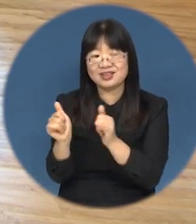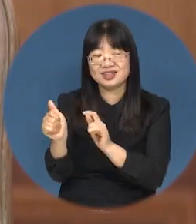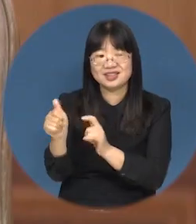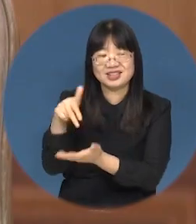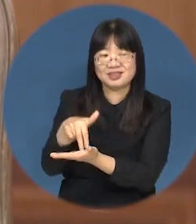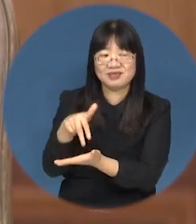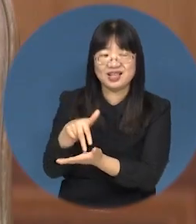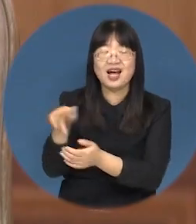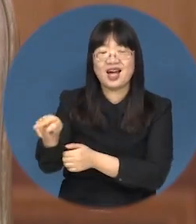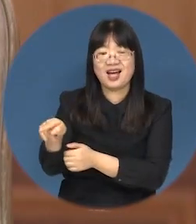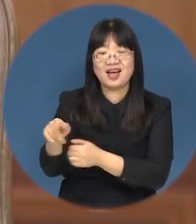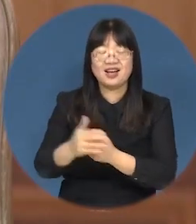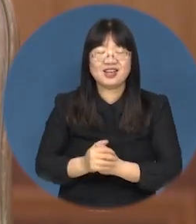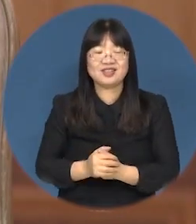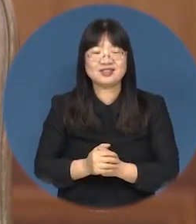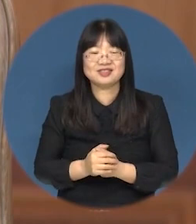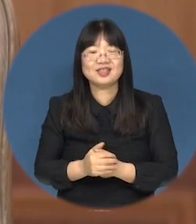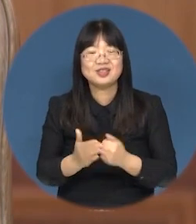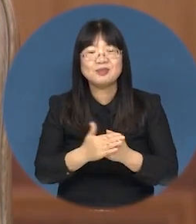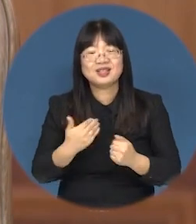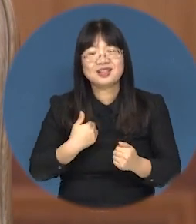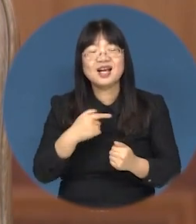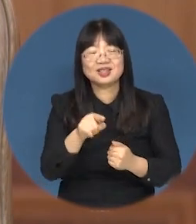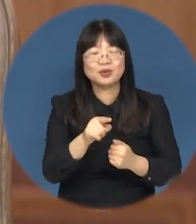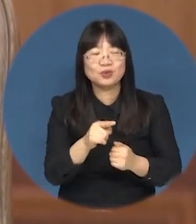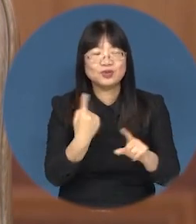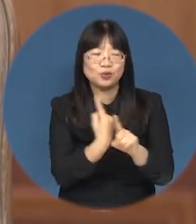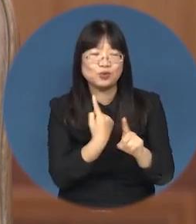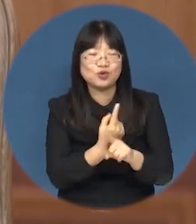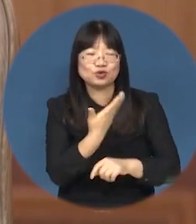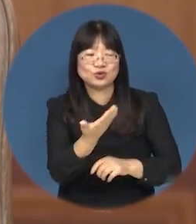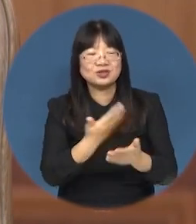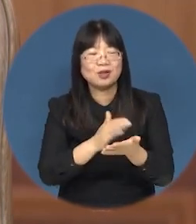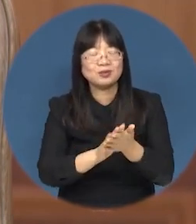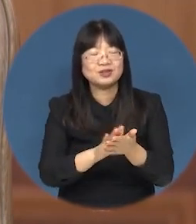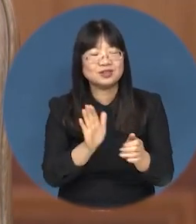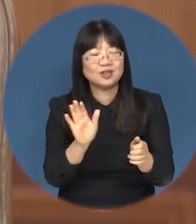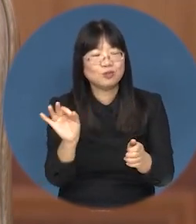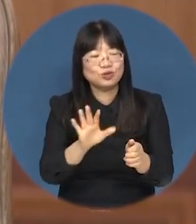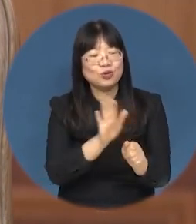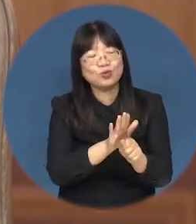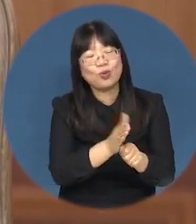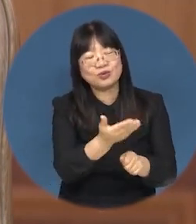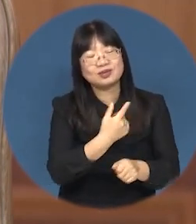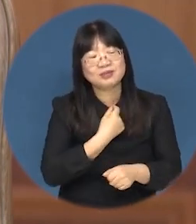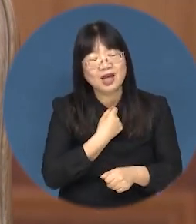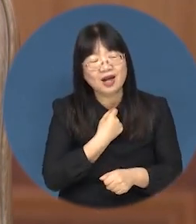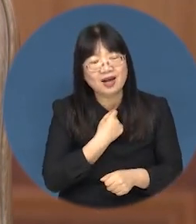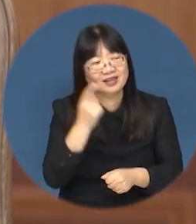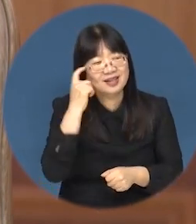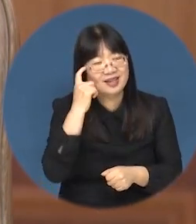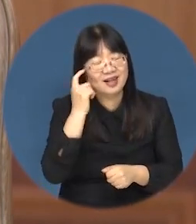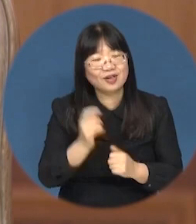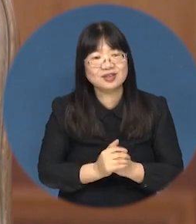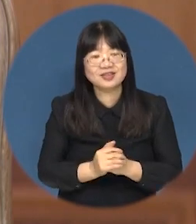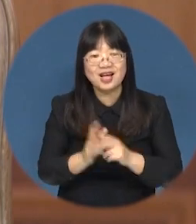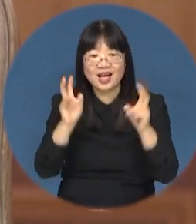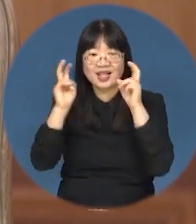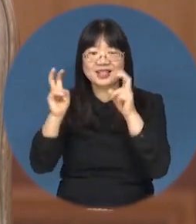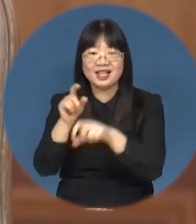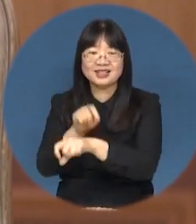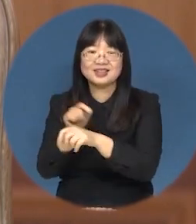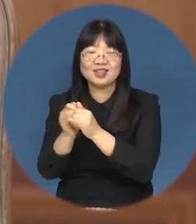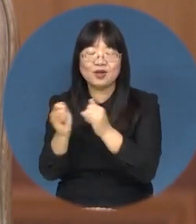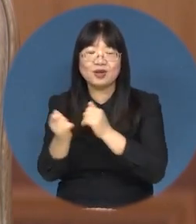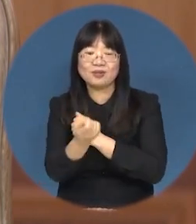그래서 그것만큼이라도 저희가 또 서비스를 좀 해줬으면 좋겠다. 네, 네. 이제 그걸 해주려고 보면은 회사의 직원을 몇